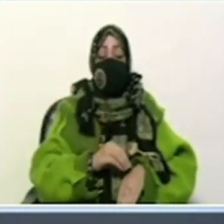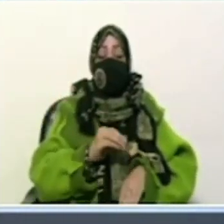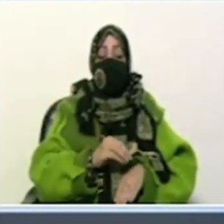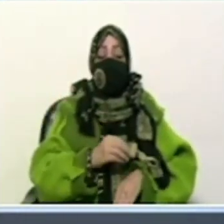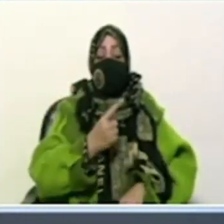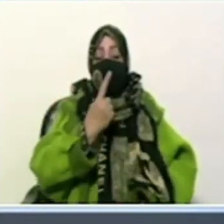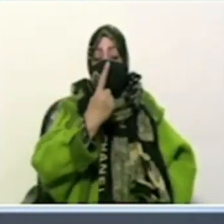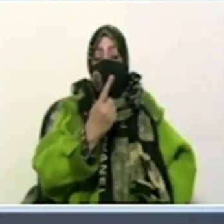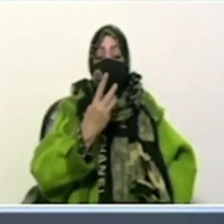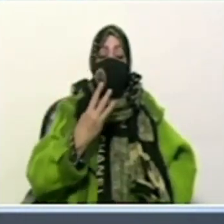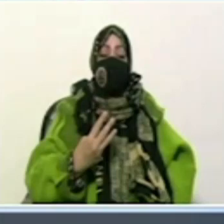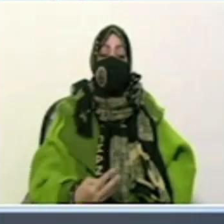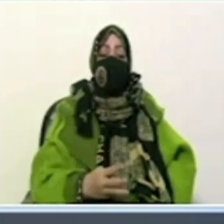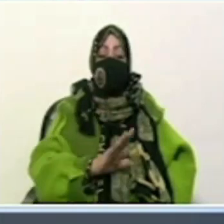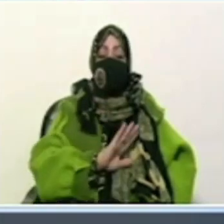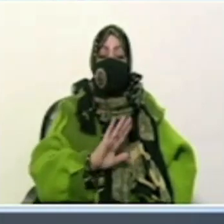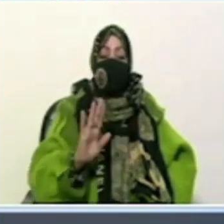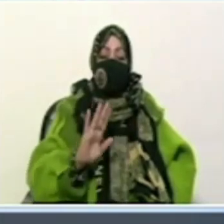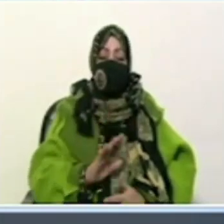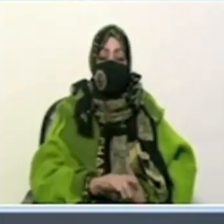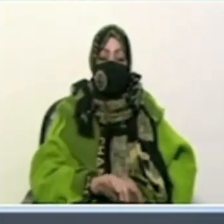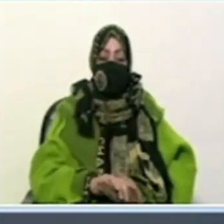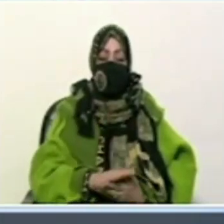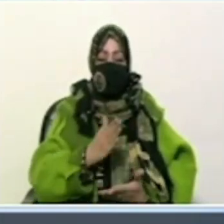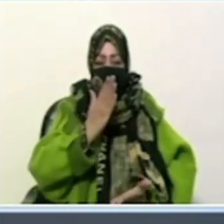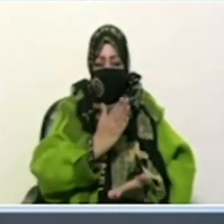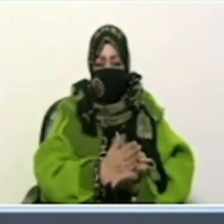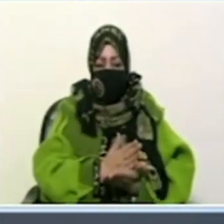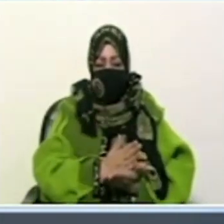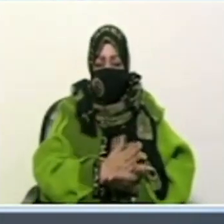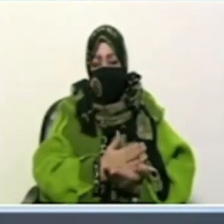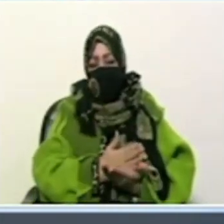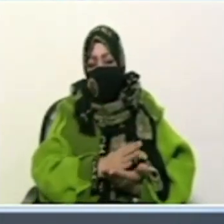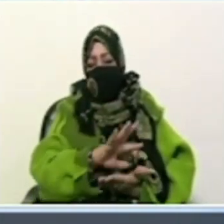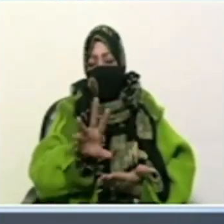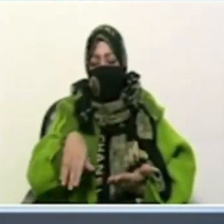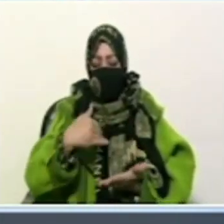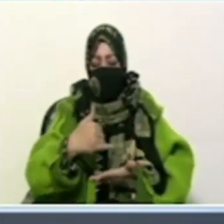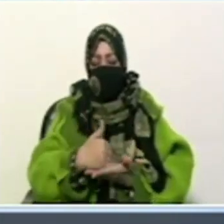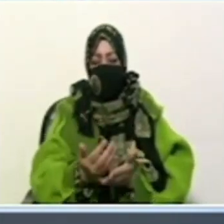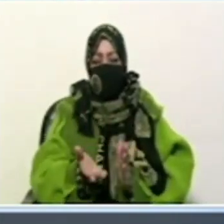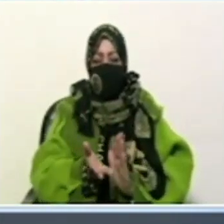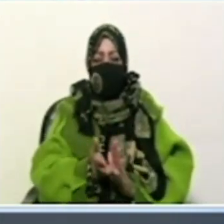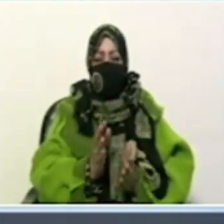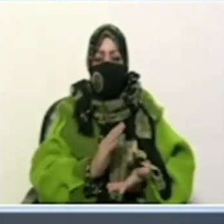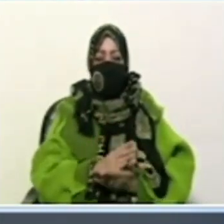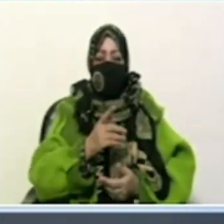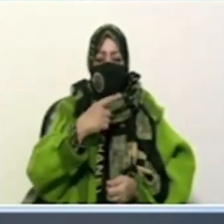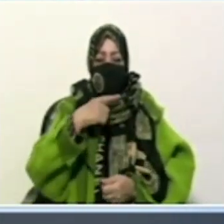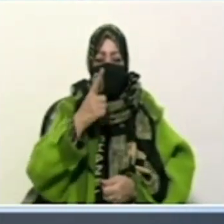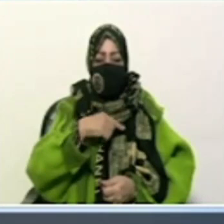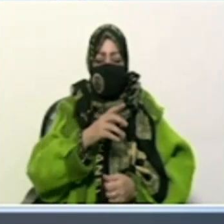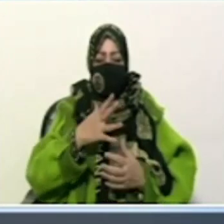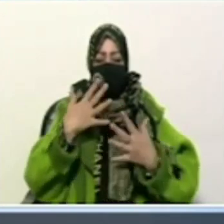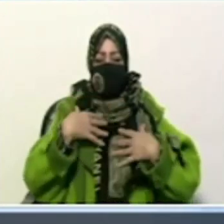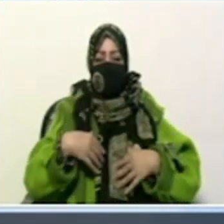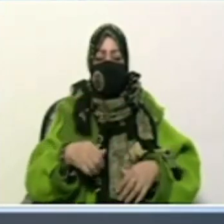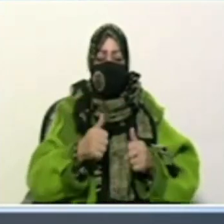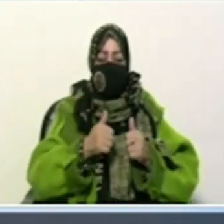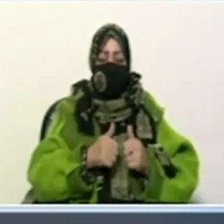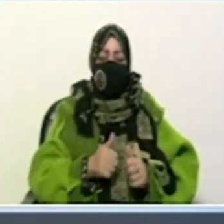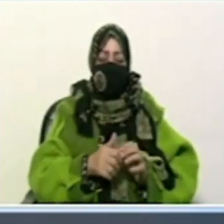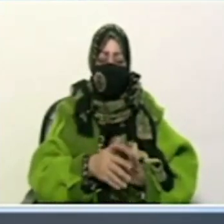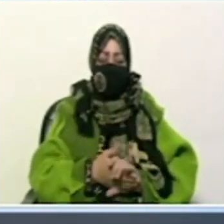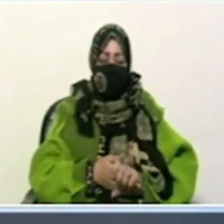الصحة، وأيضا يحاز عنك فيؤخذ ويستلم للجهة التي تصدقت بها إليها أو عليها